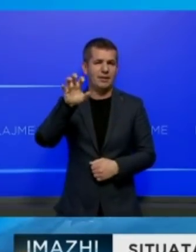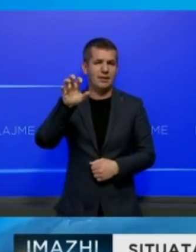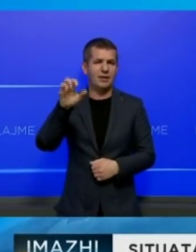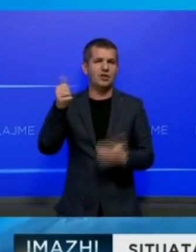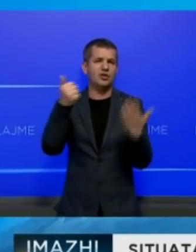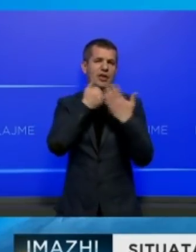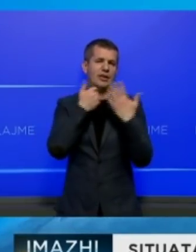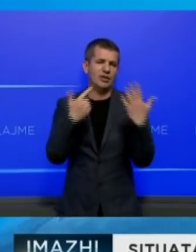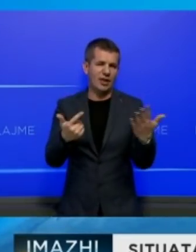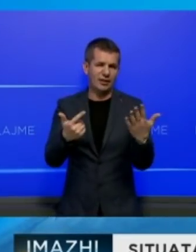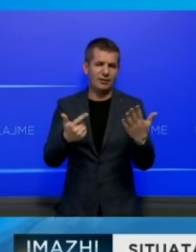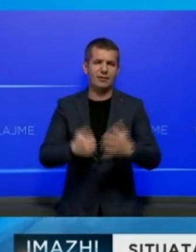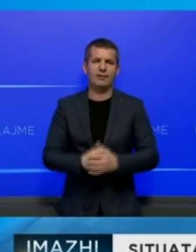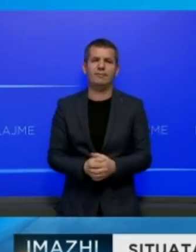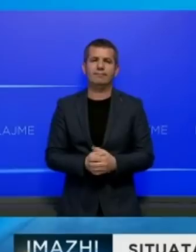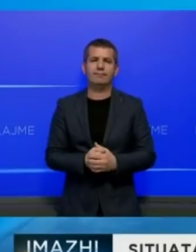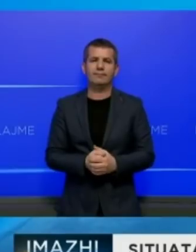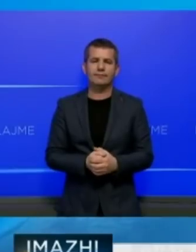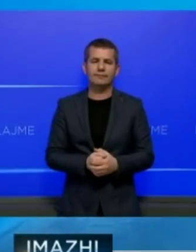1567.